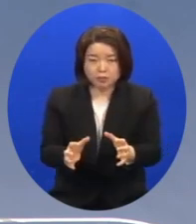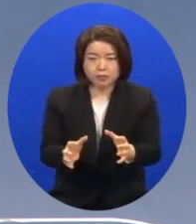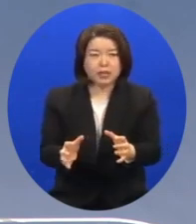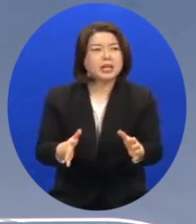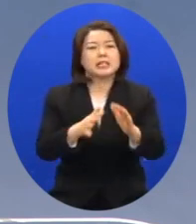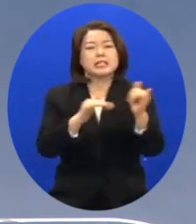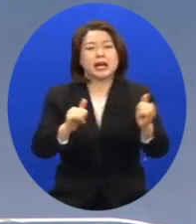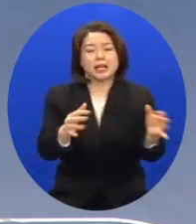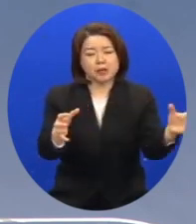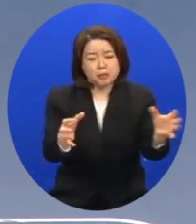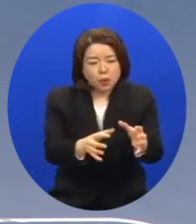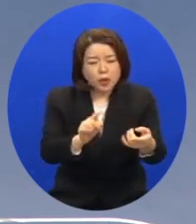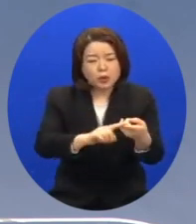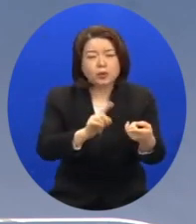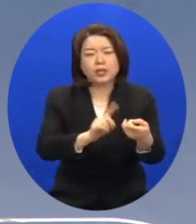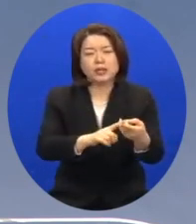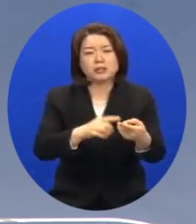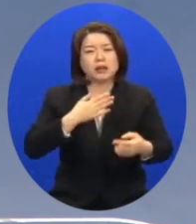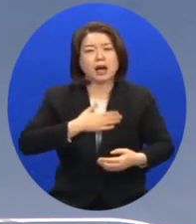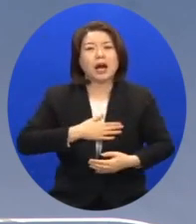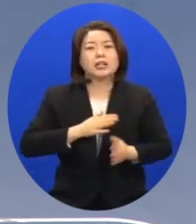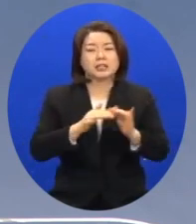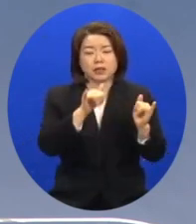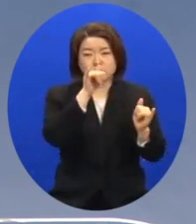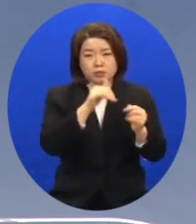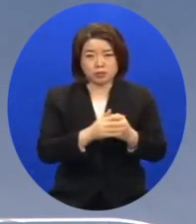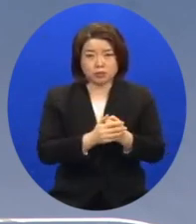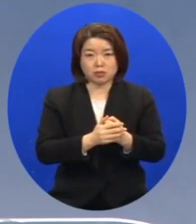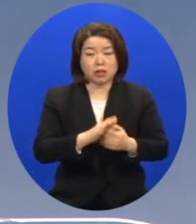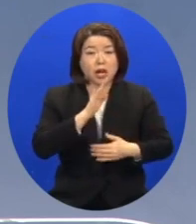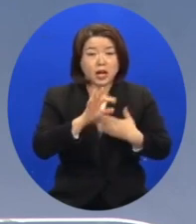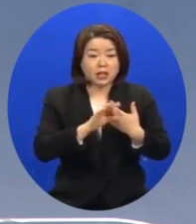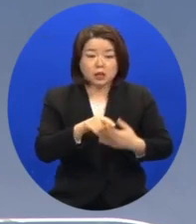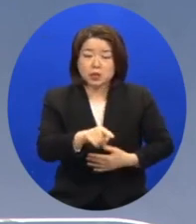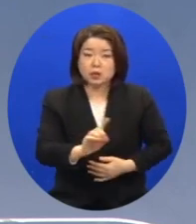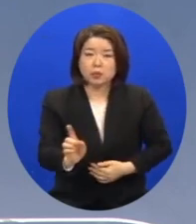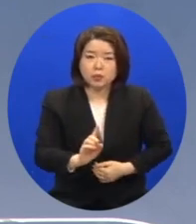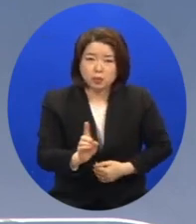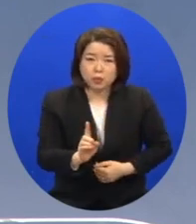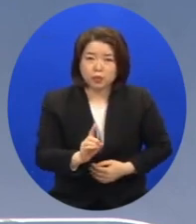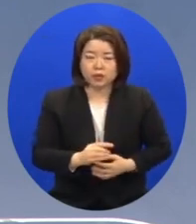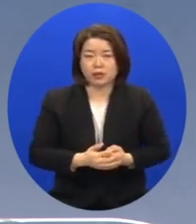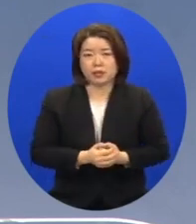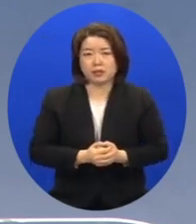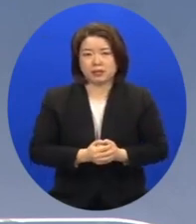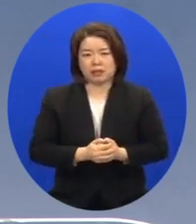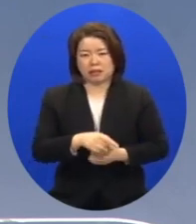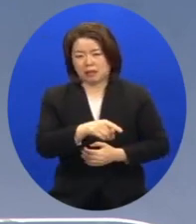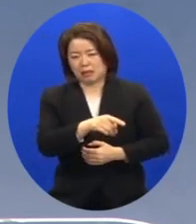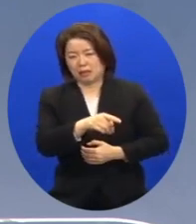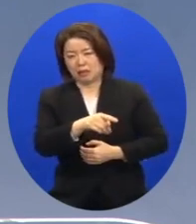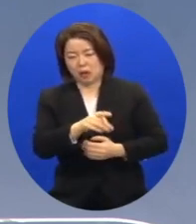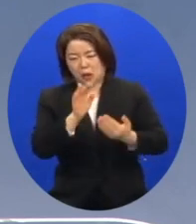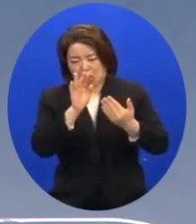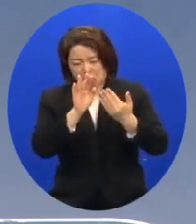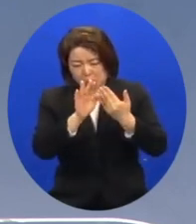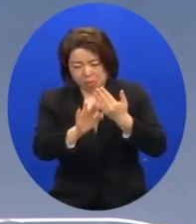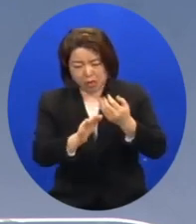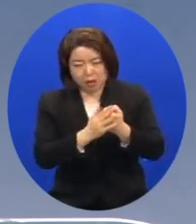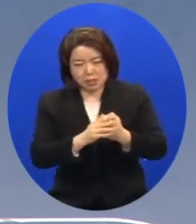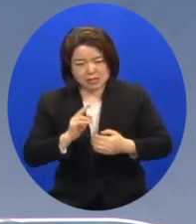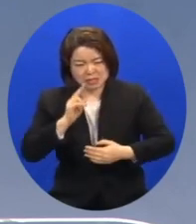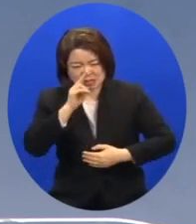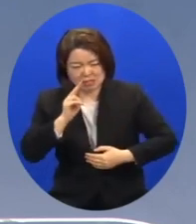여기는 사람들이 있습니다 그렇게 되면 어떻게 됩니까 시기하고 질투하고 서로 싸우고